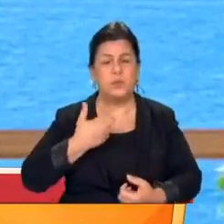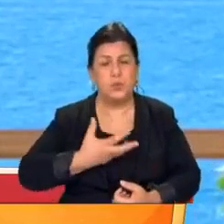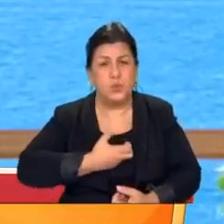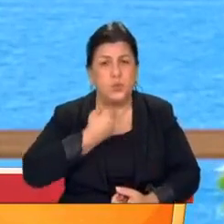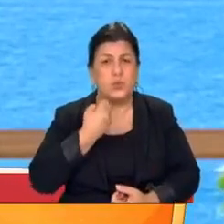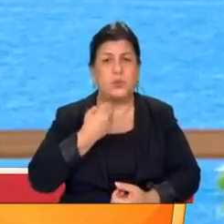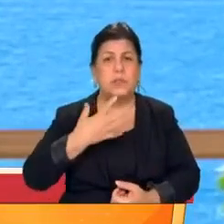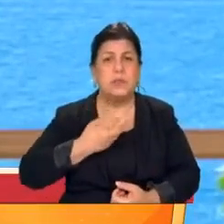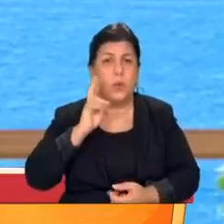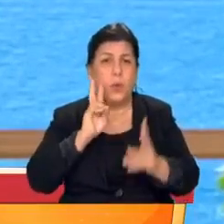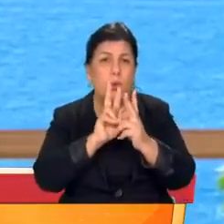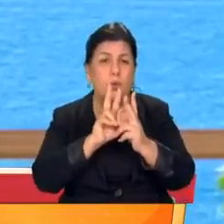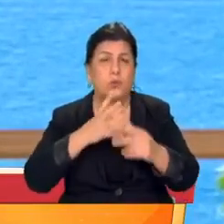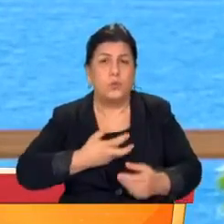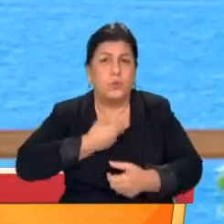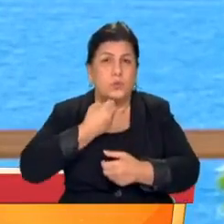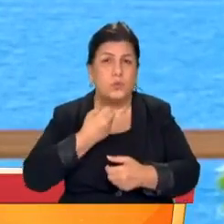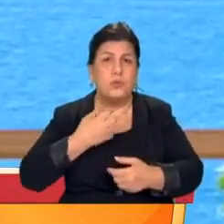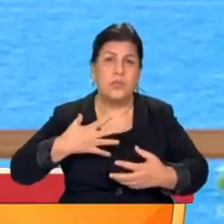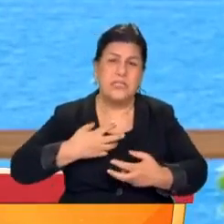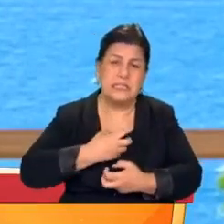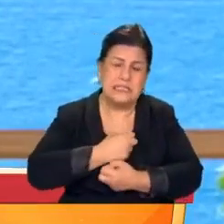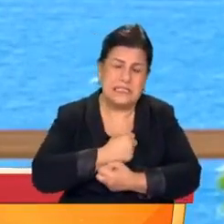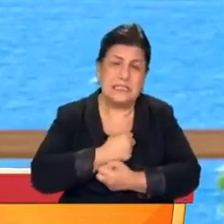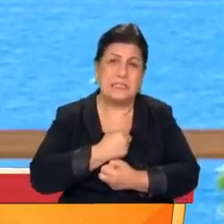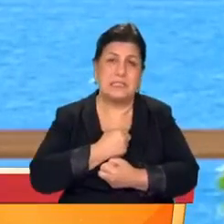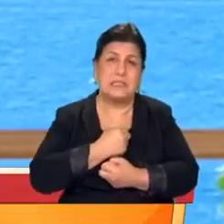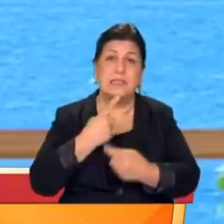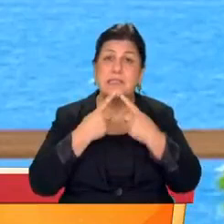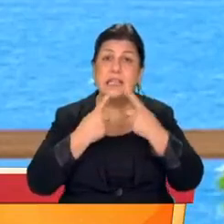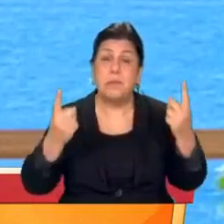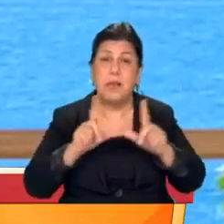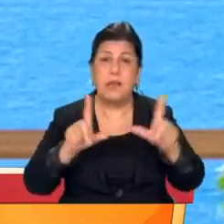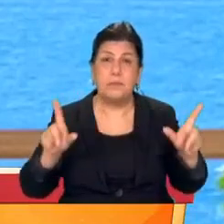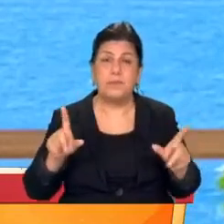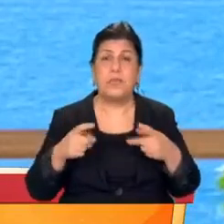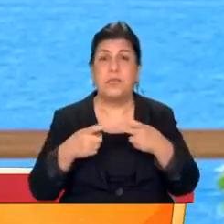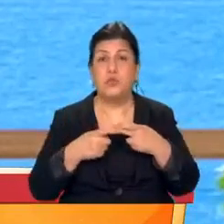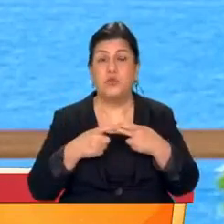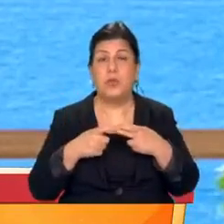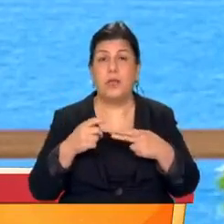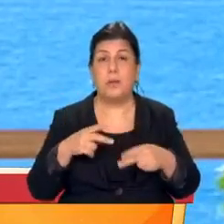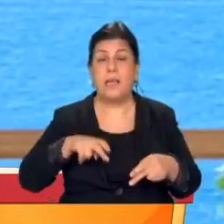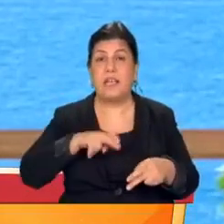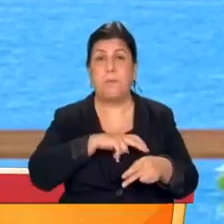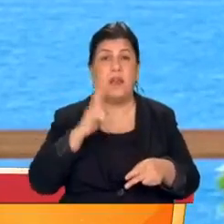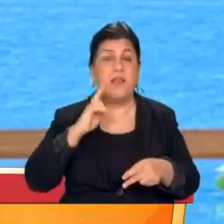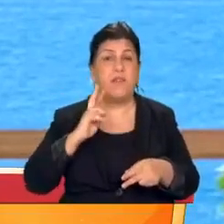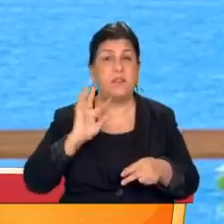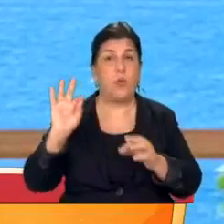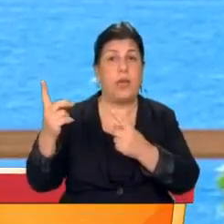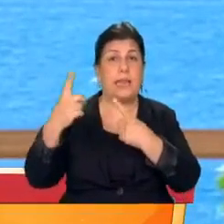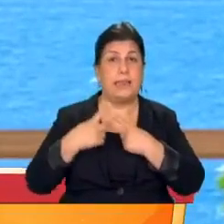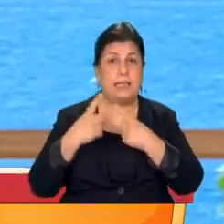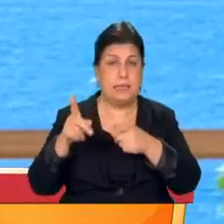durumla karşılaştığımız zaman Evet şu demeliyiz Rasulullah Efendimiz bize öyle bu emrediyor